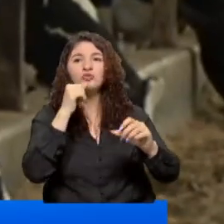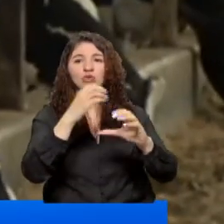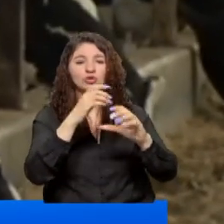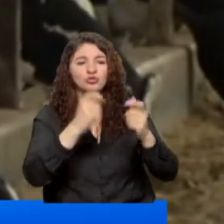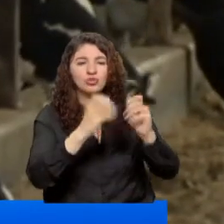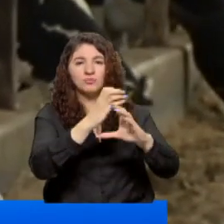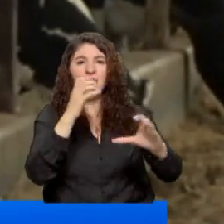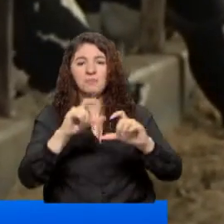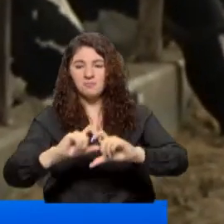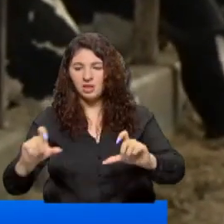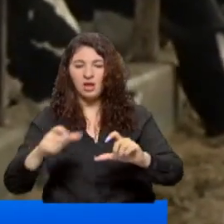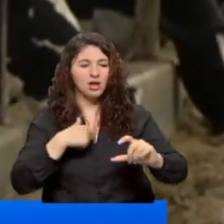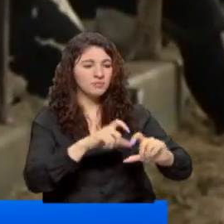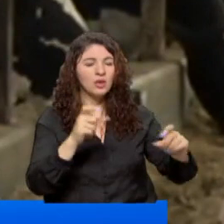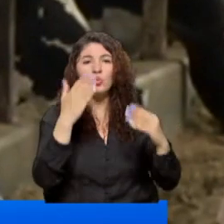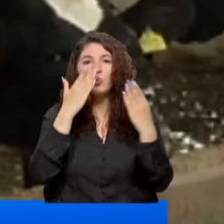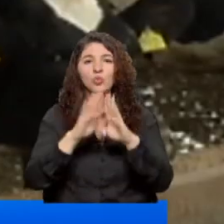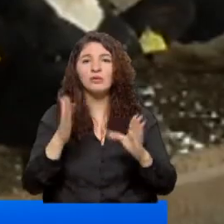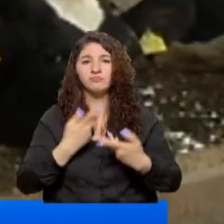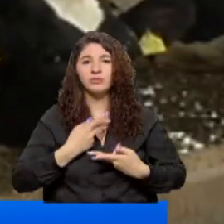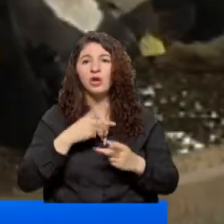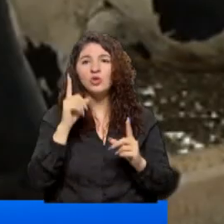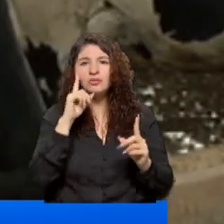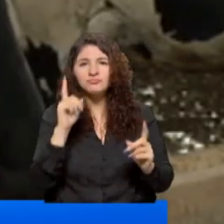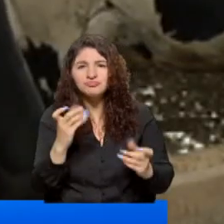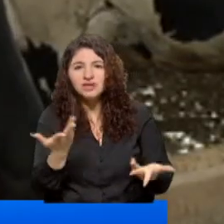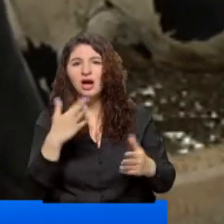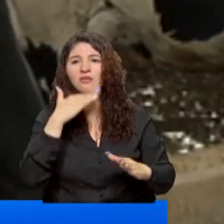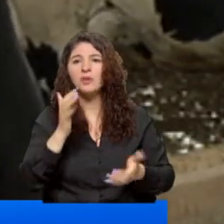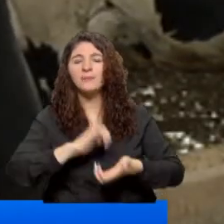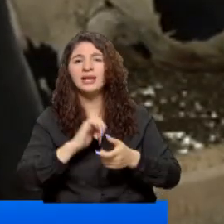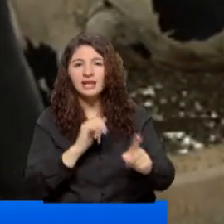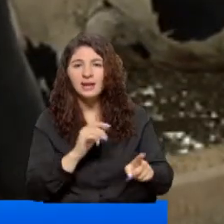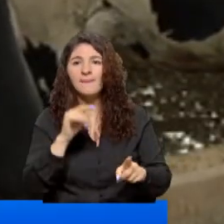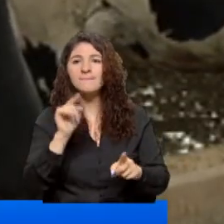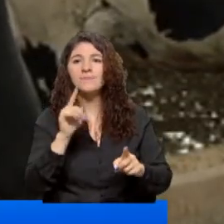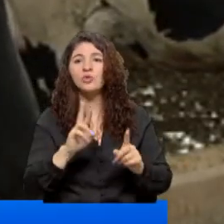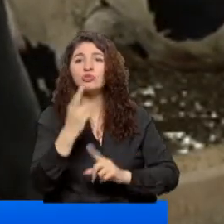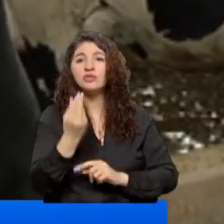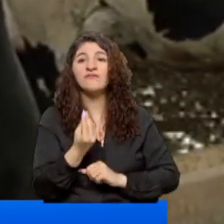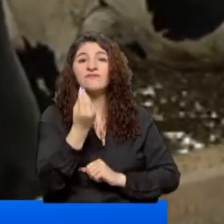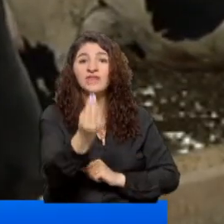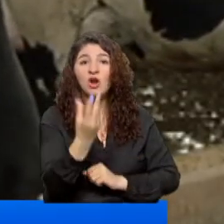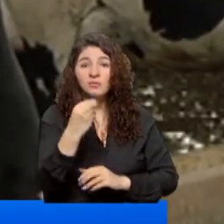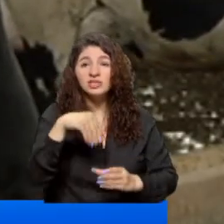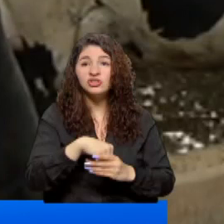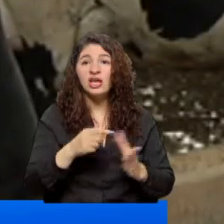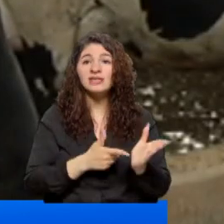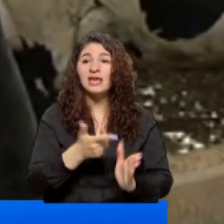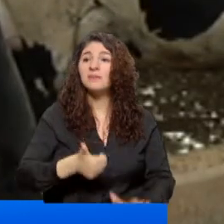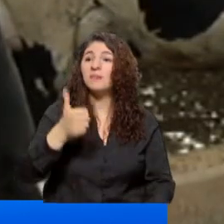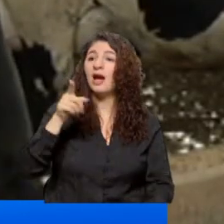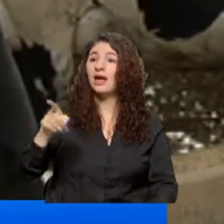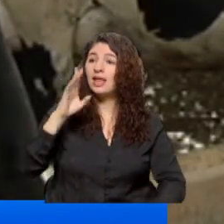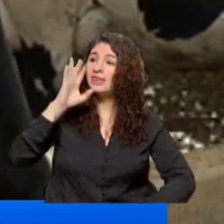Bize gelen tanker plakaları birbirini tutmuyor ironiktir Avrupa Birliği bu ruhsatı verebilmesi için tarım